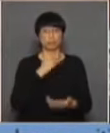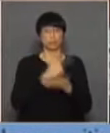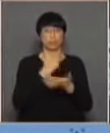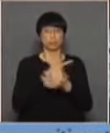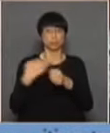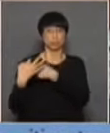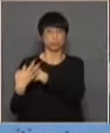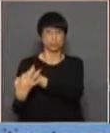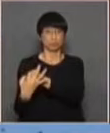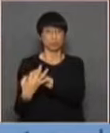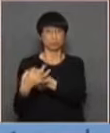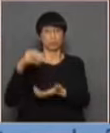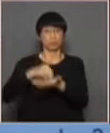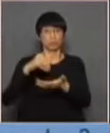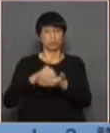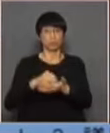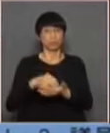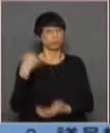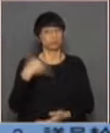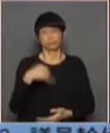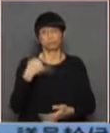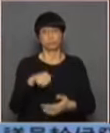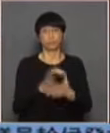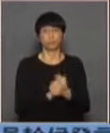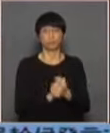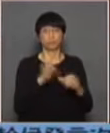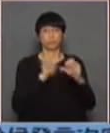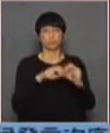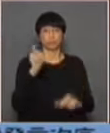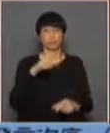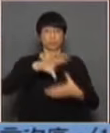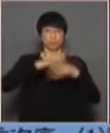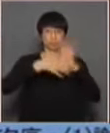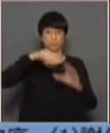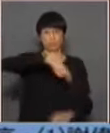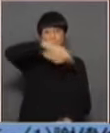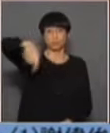期落成无期。西九文化区，